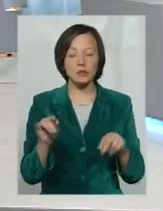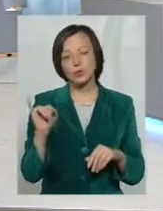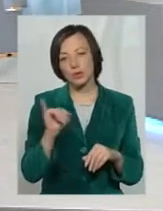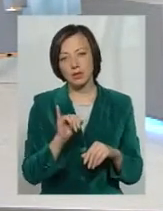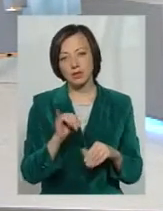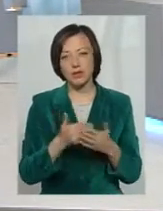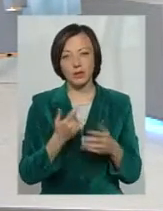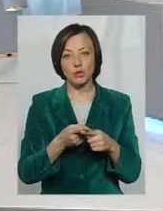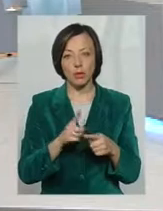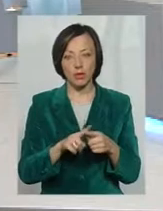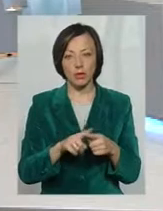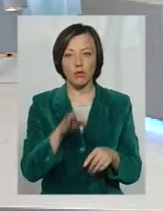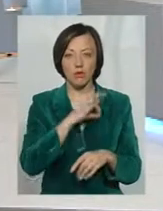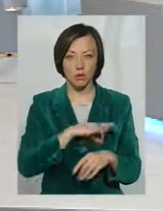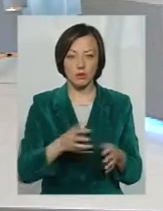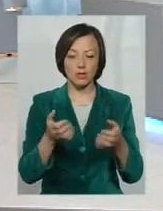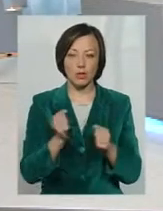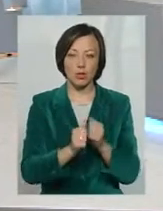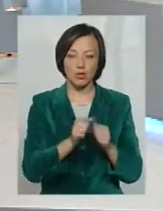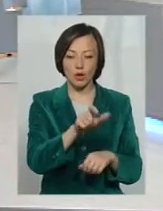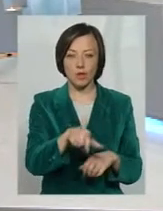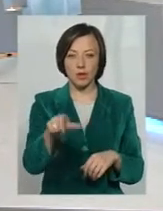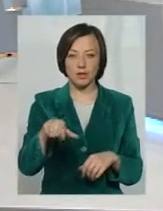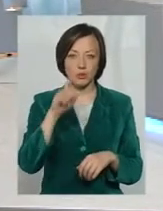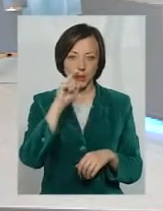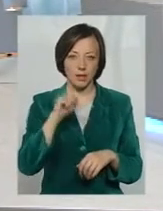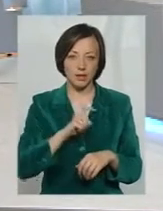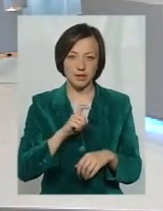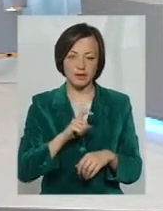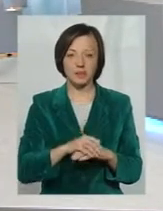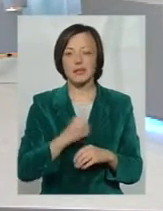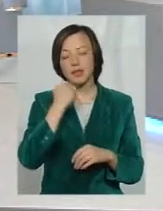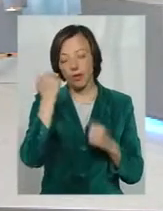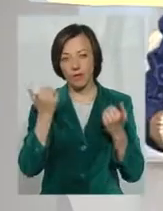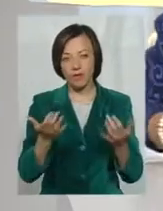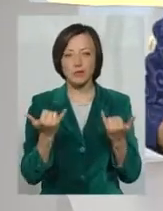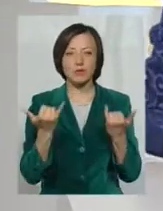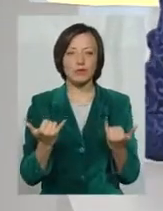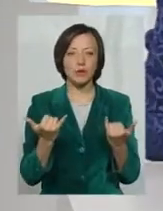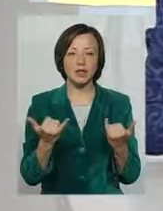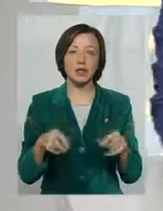від того користь отримує кожен громадянин нашої держави і не лише. Дякую вам. На сьогодні